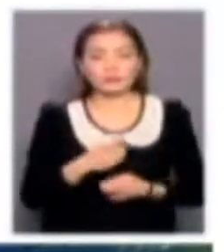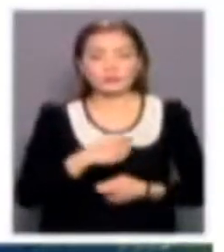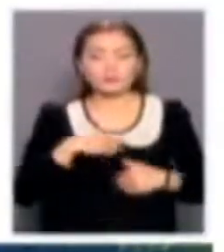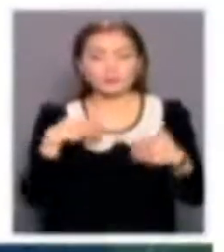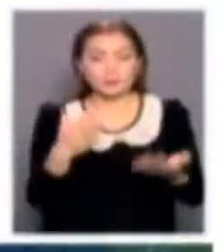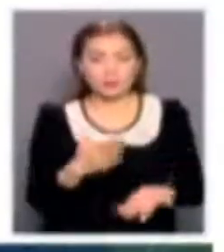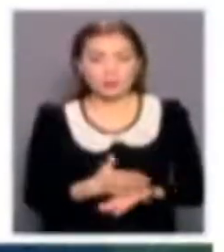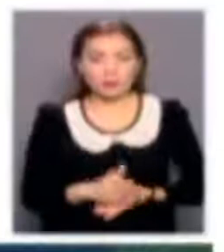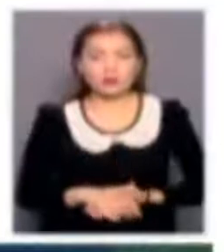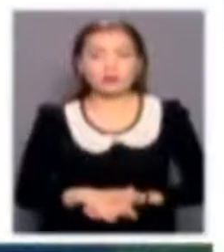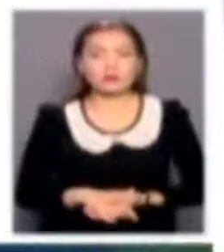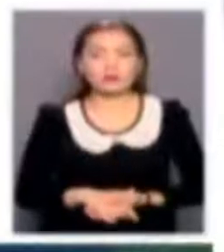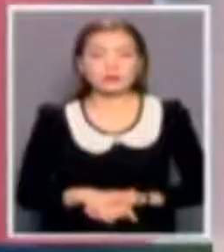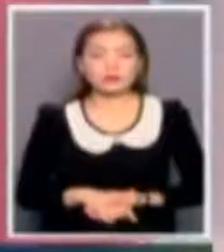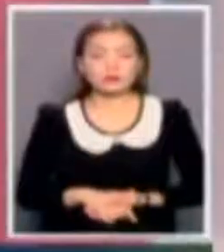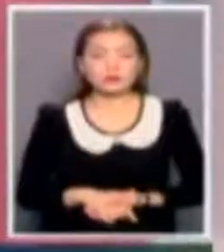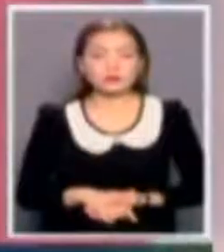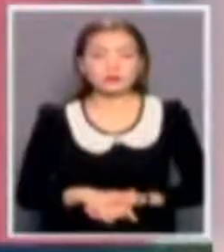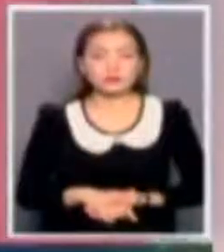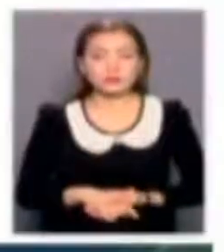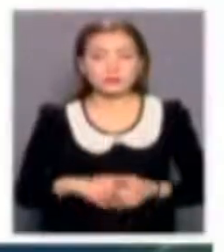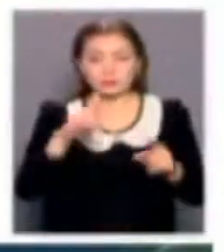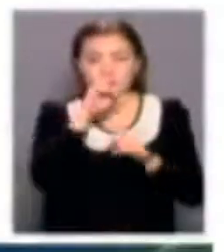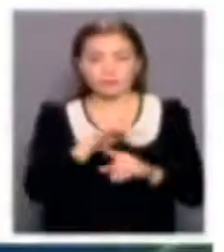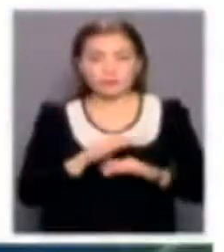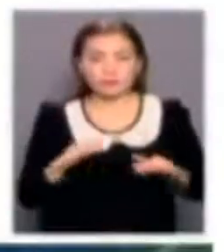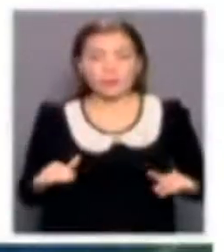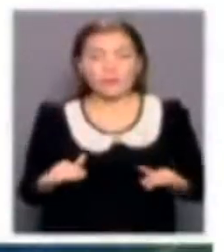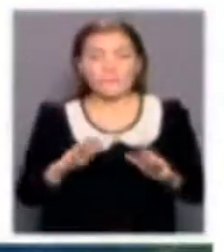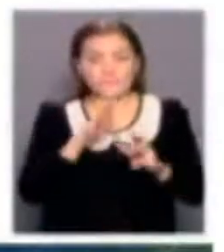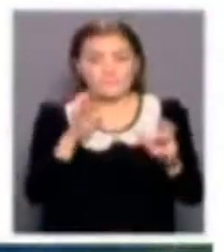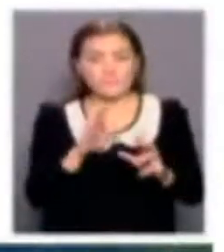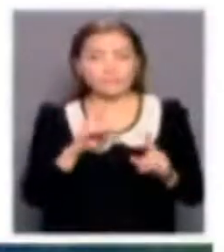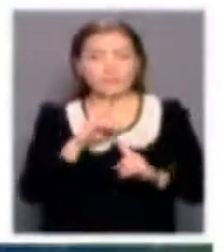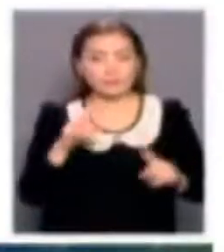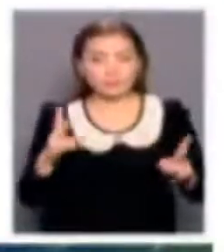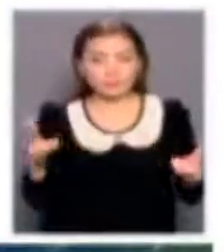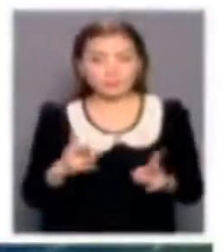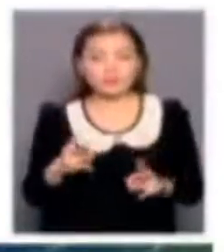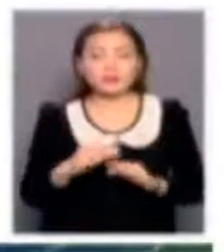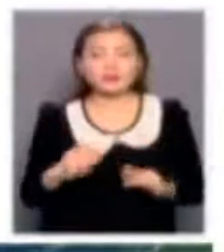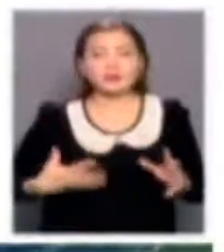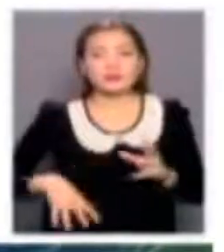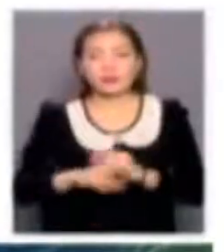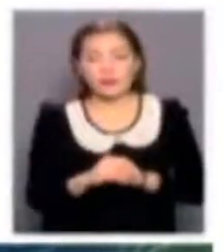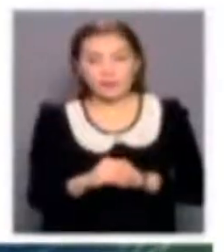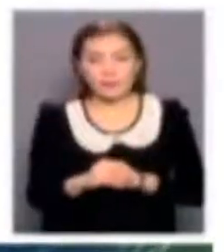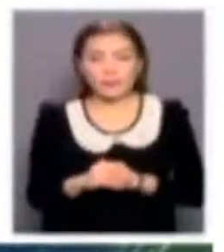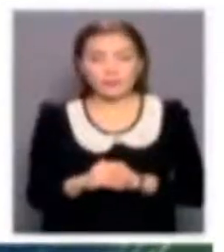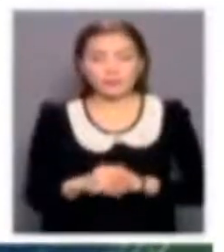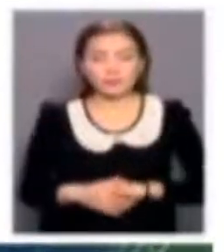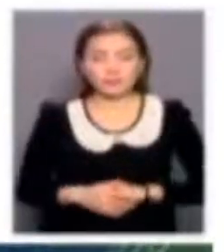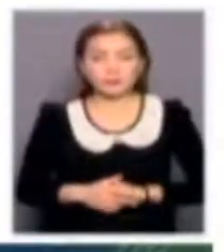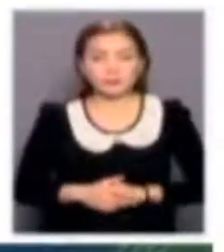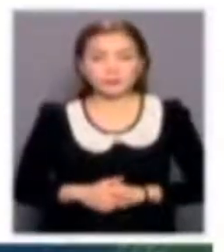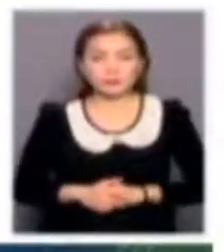қош келдіңіздер. Осы мектеп қабырғасына дегін келеді. Ерекше балаға әрине ерекше қамқорлық керек. Бірақ бұл балаларымызда осы қоғамның бір